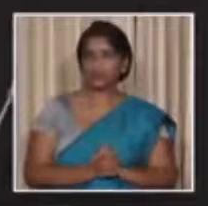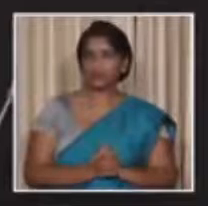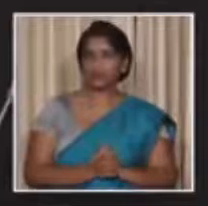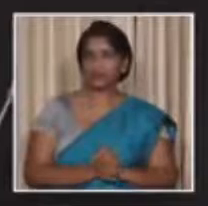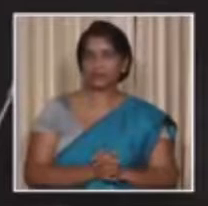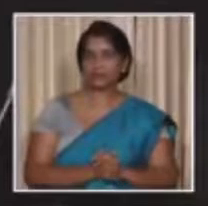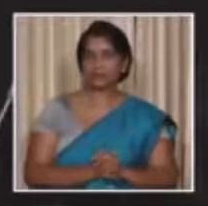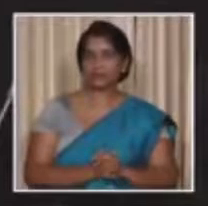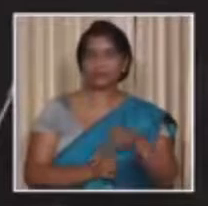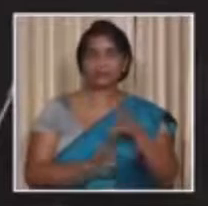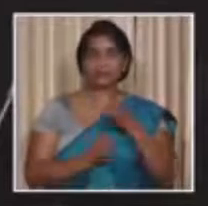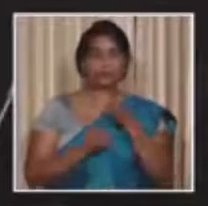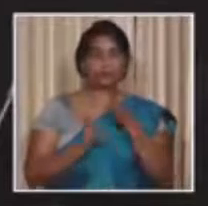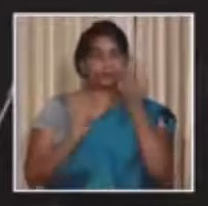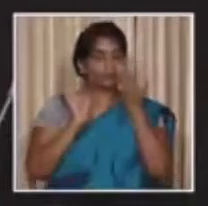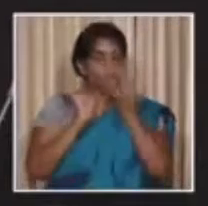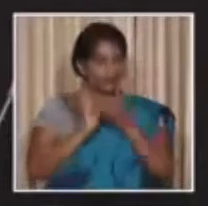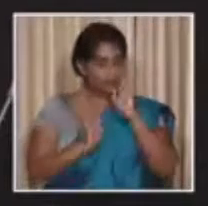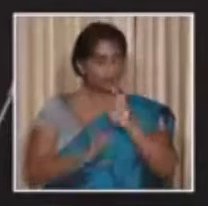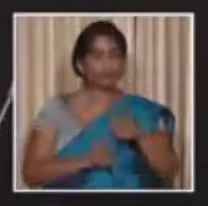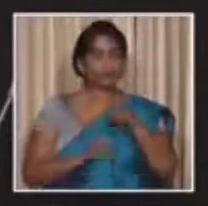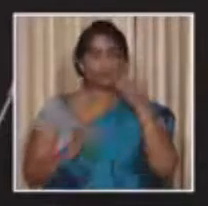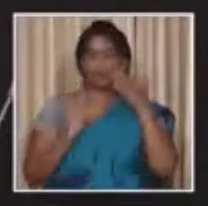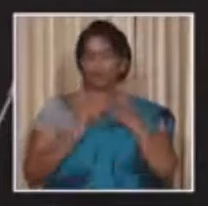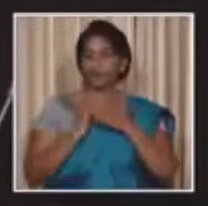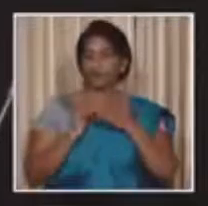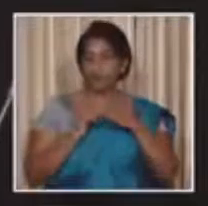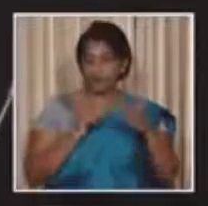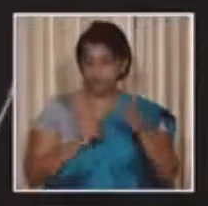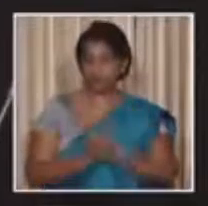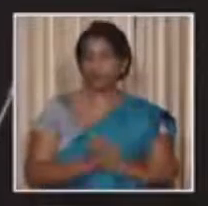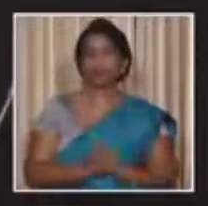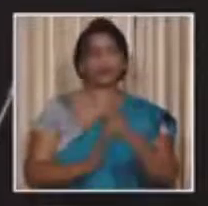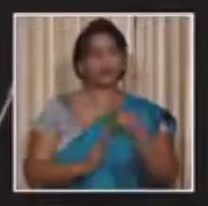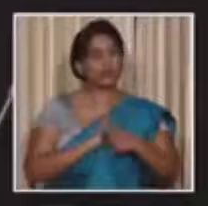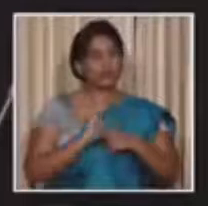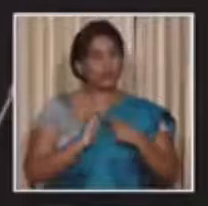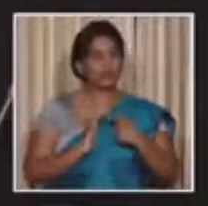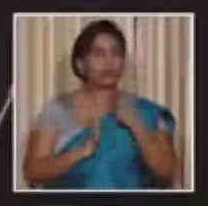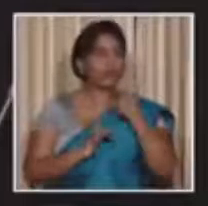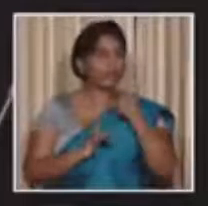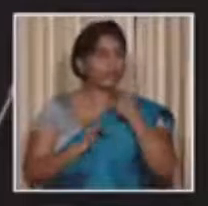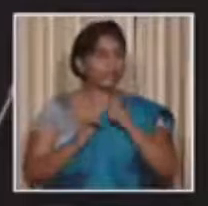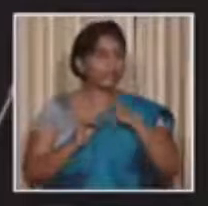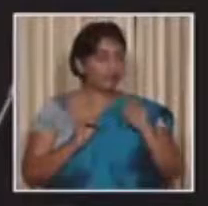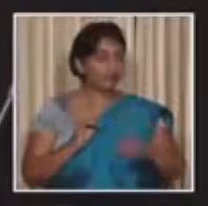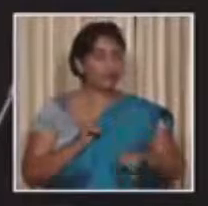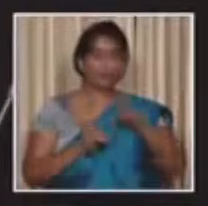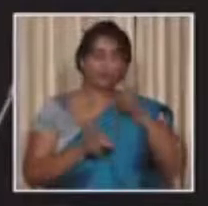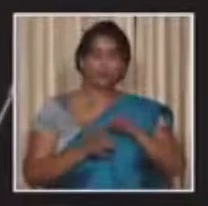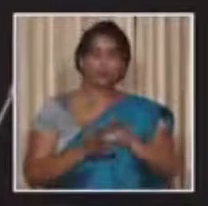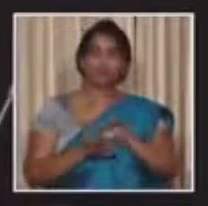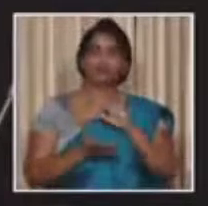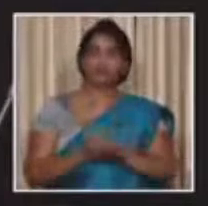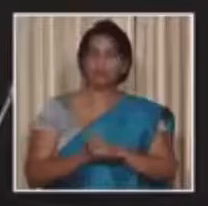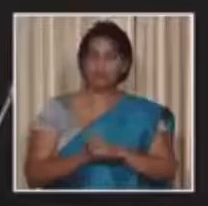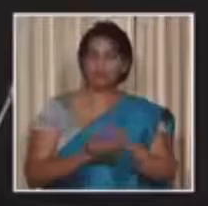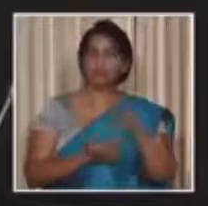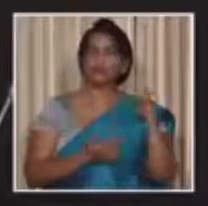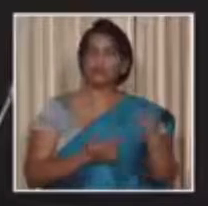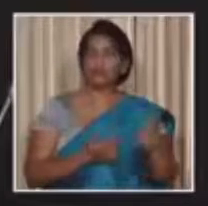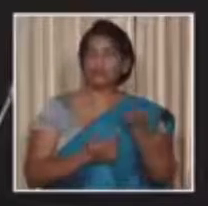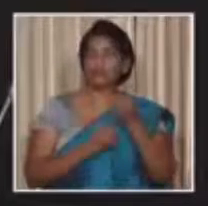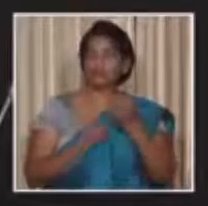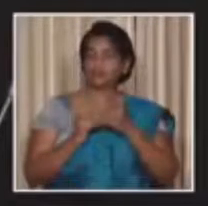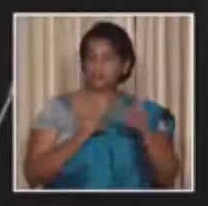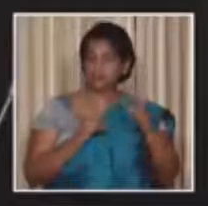මේ ගාස්තු ඉදිරිපත් කිරීම පිළිබඳව කාරණේදී ශ්‍රී ලංකා තේ මණ්ඩලය මගින් ඉදිරිපත් කරන ලද එම ගාස්තු